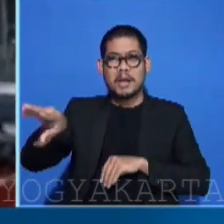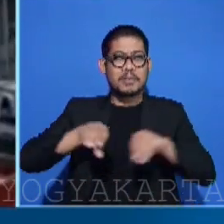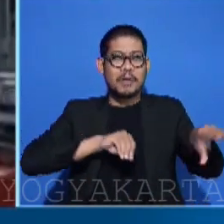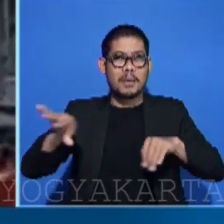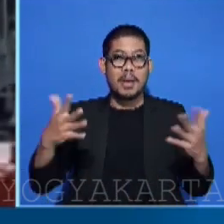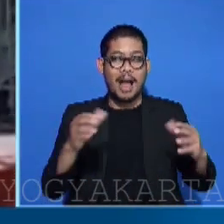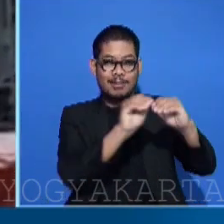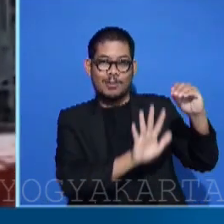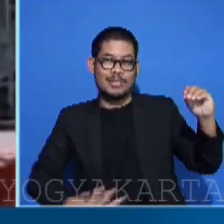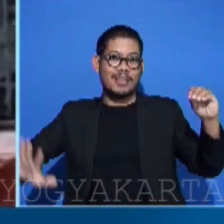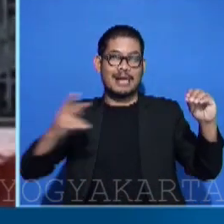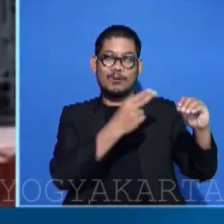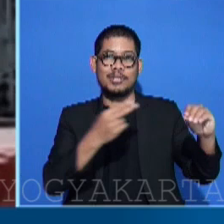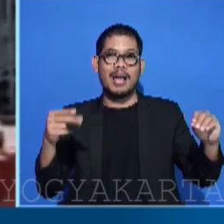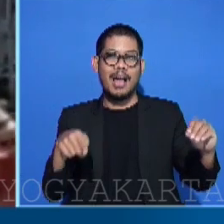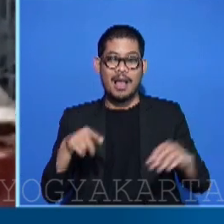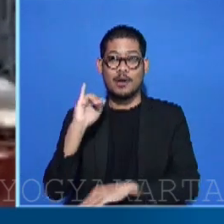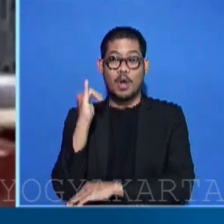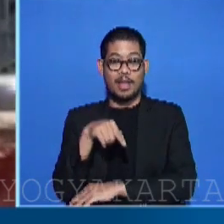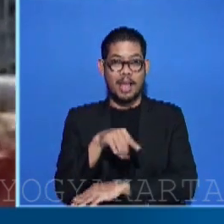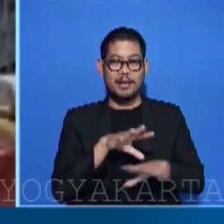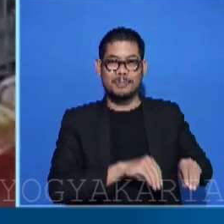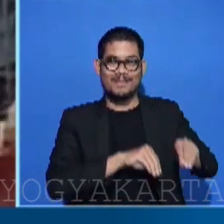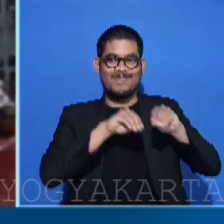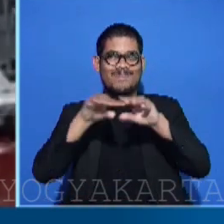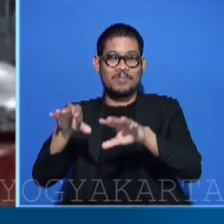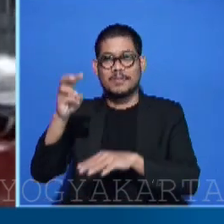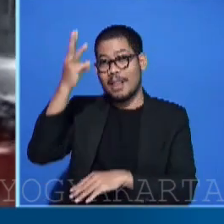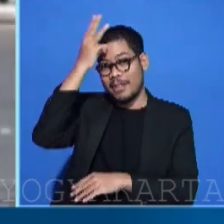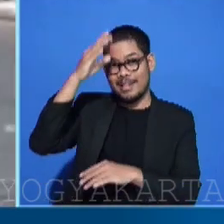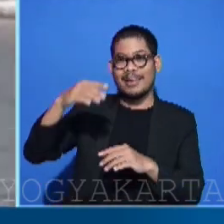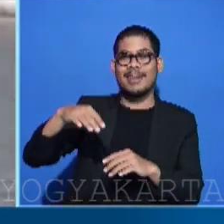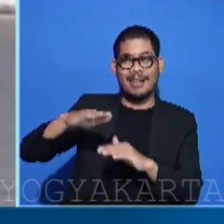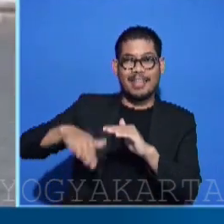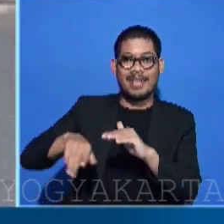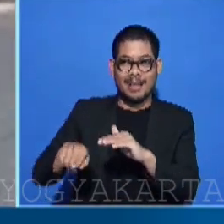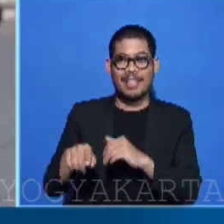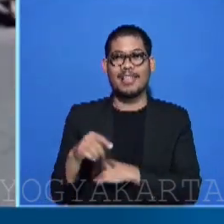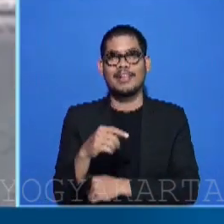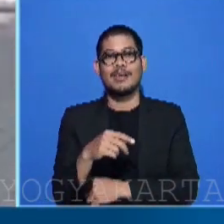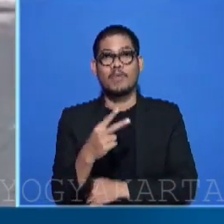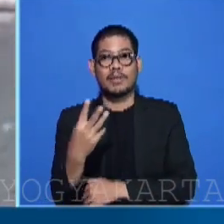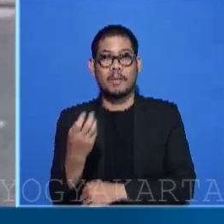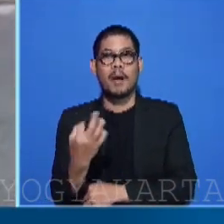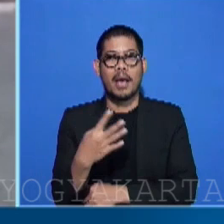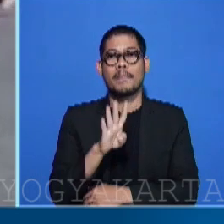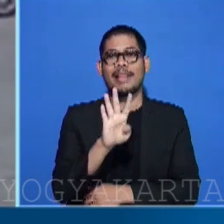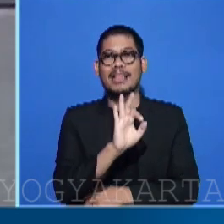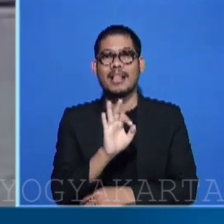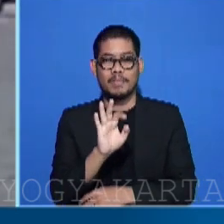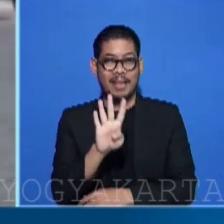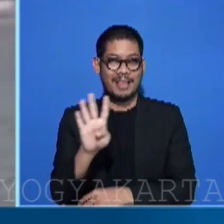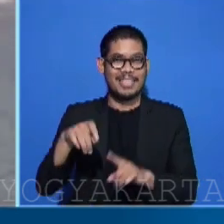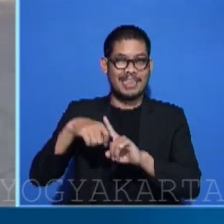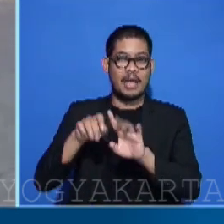DIY mengirimkan transmigran ke Kalimantan Timur pada Tahun 2022 hanya sejumlah 4 Kakak itupun jauh dari